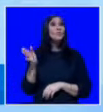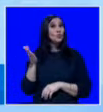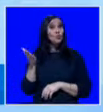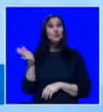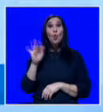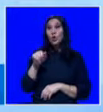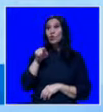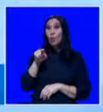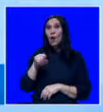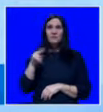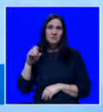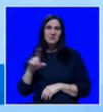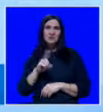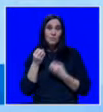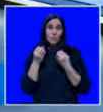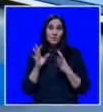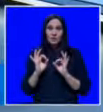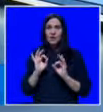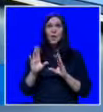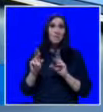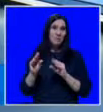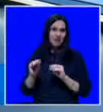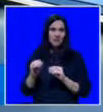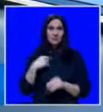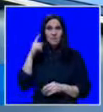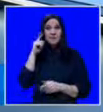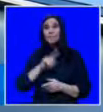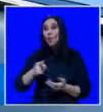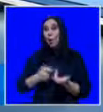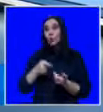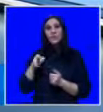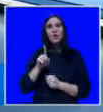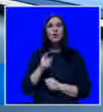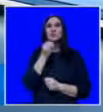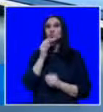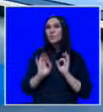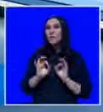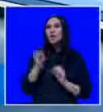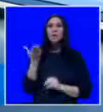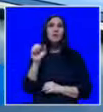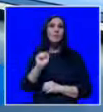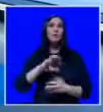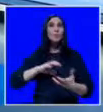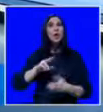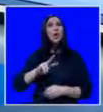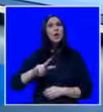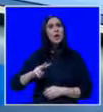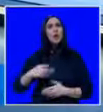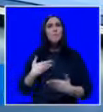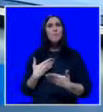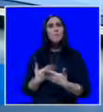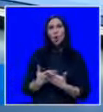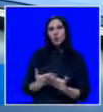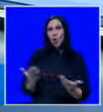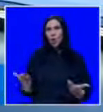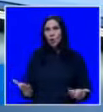не си позволи такива приказки. Не знам доколко това, което се случва в момента, е тяхна партийна политика или по-скоро